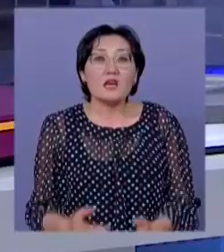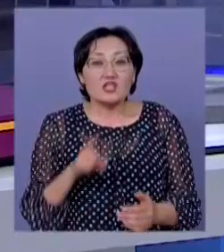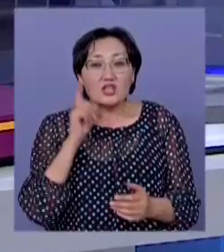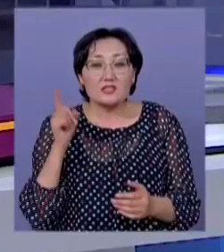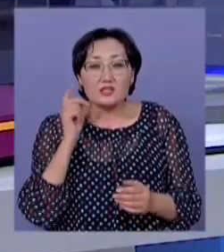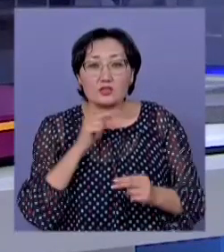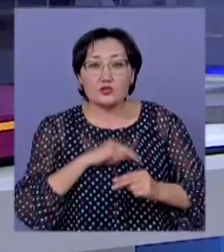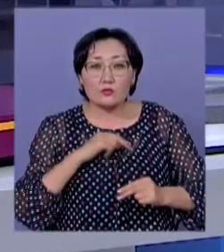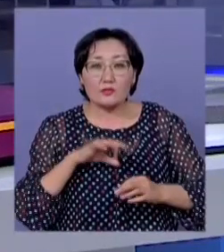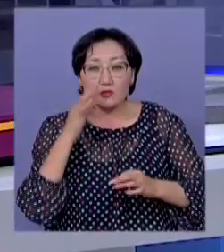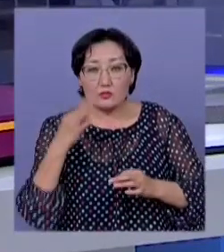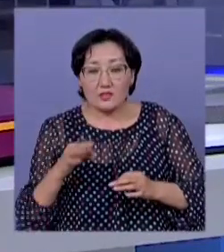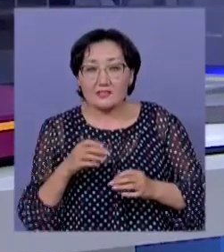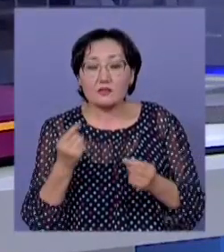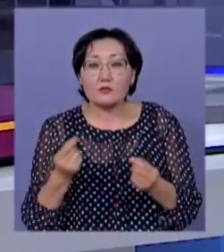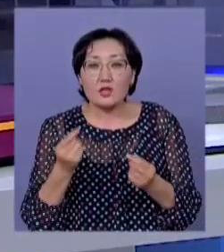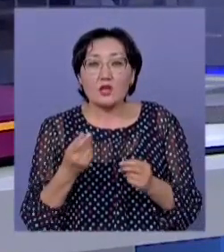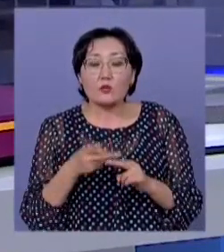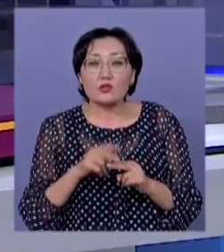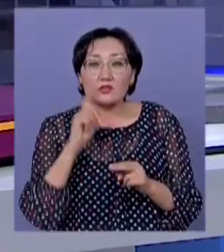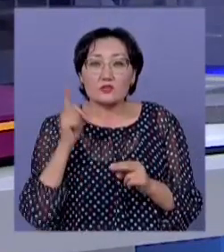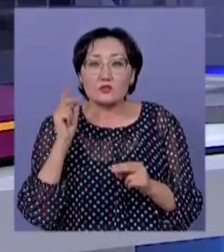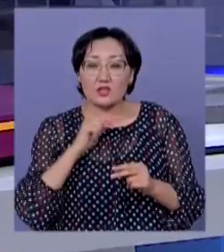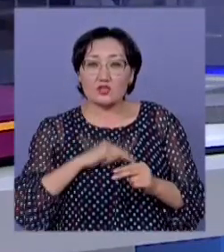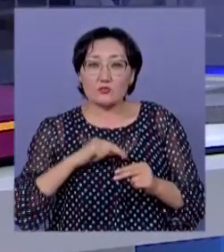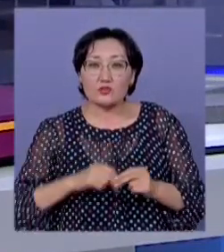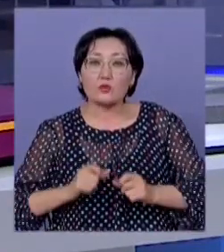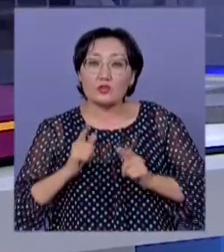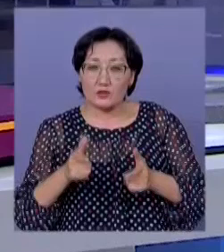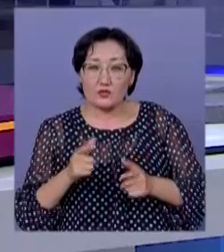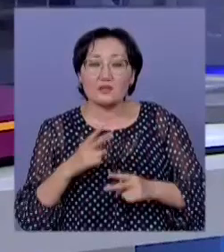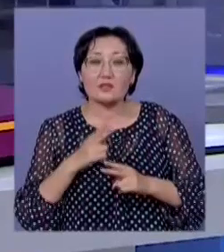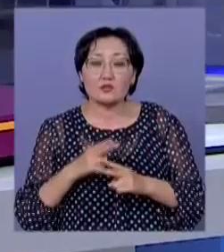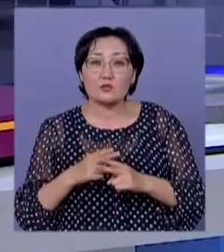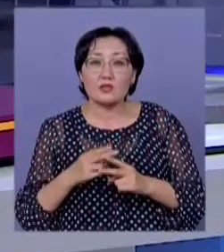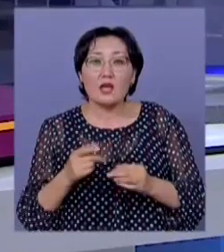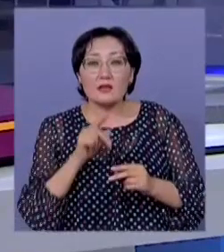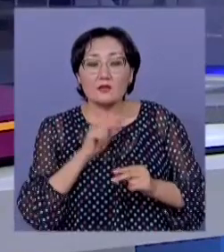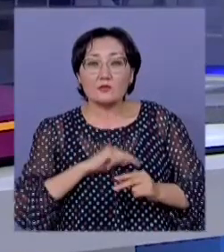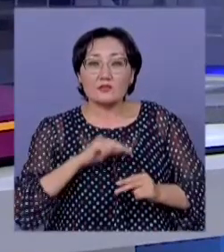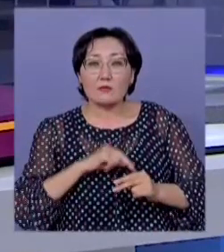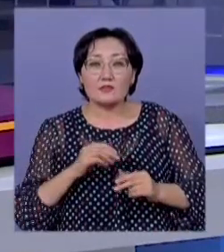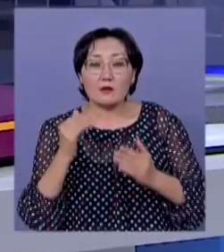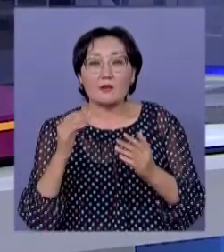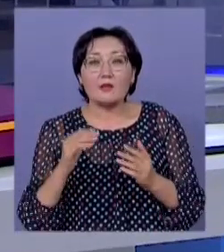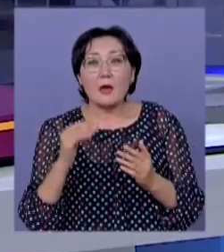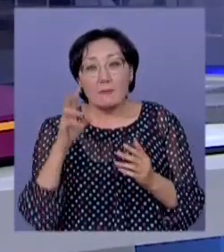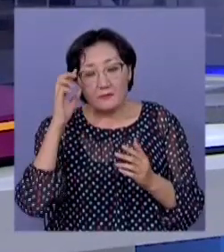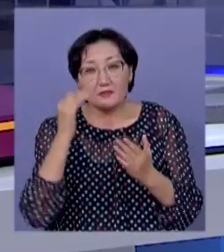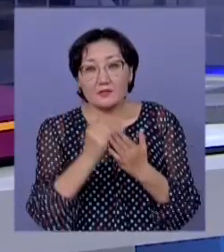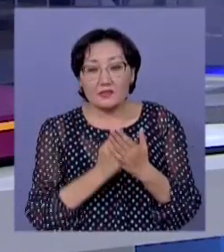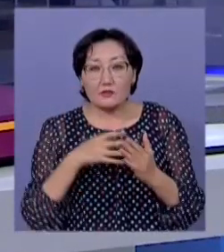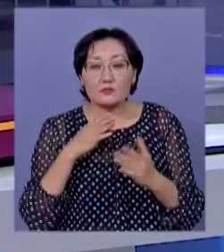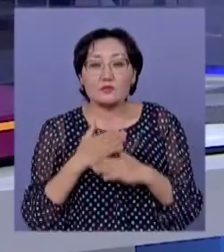Жастардың жұмыс тәжірибесінің аздығы олардың жұмысқа орналасуына кедергі болып отыр. Еңбек мемлекеттік бағдарламасының арқасында